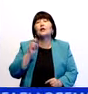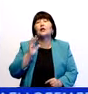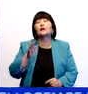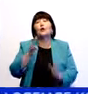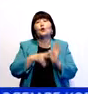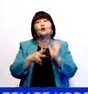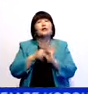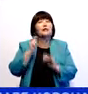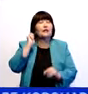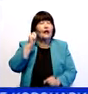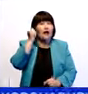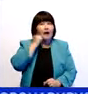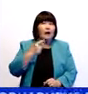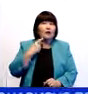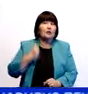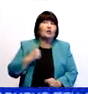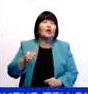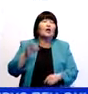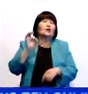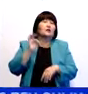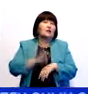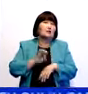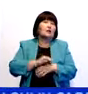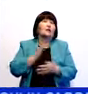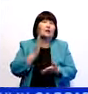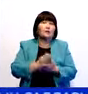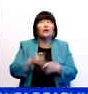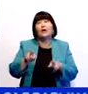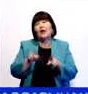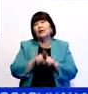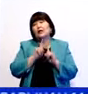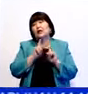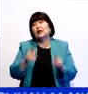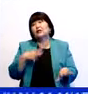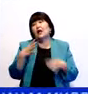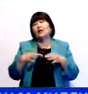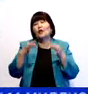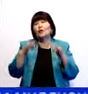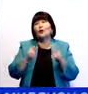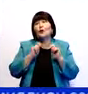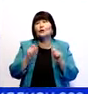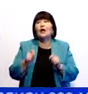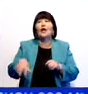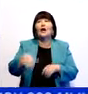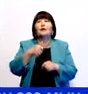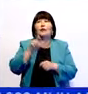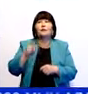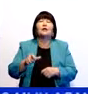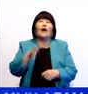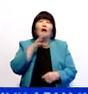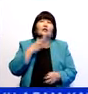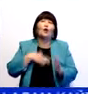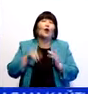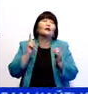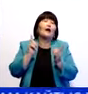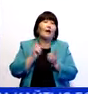8-ін толтырды. Қарт жауынгердің денсаулығы сыр бергеніне біраз болыпты. Әйтсе де ерекше әзірлікпен тосын сыйын ала барған аймақ басшысын ақсақал қуана қарсы